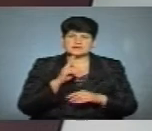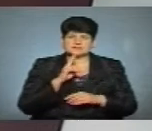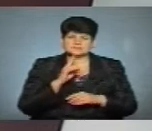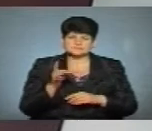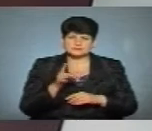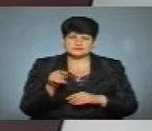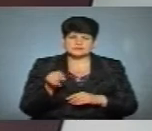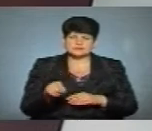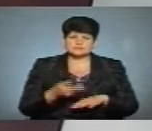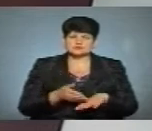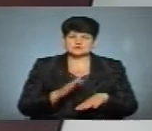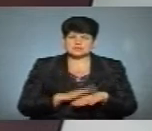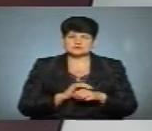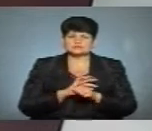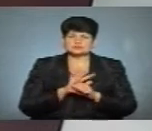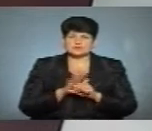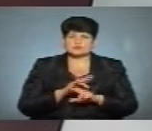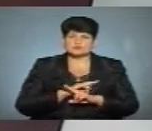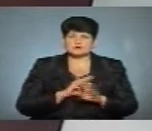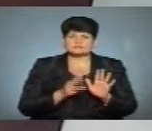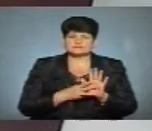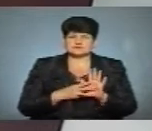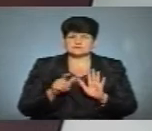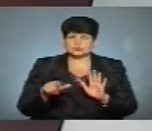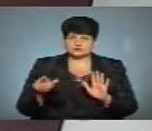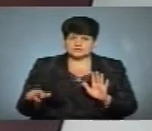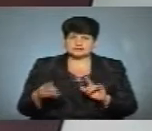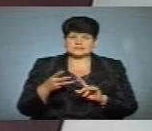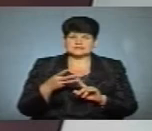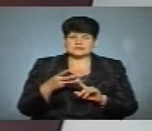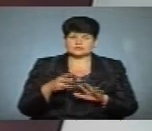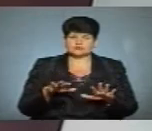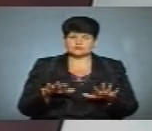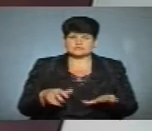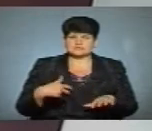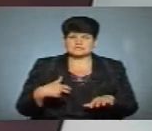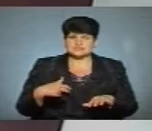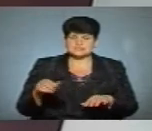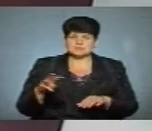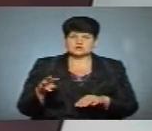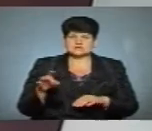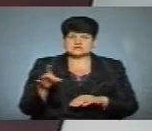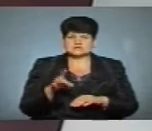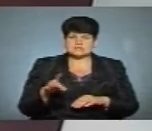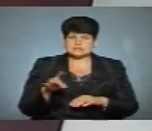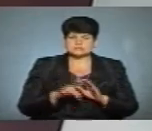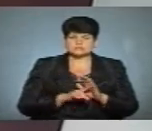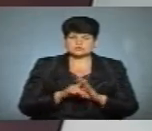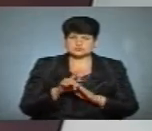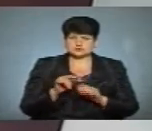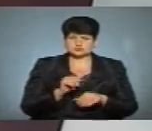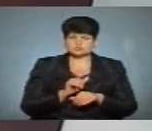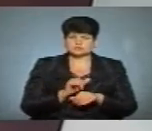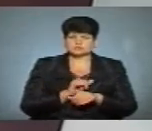Кременеччина. Там через ускладнення від COVID-19 померли 8 людей. На третьому місці – Заліщицький та Монастирський райони. З початку пандемії